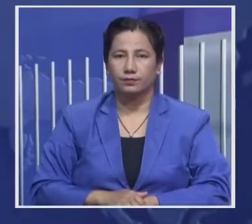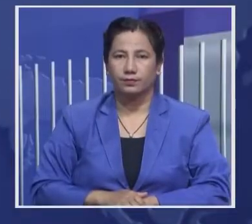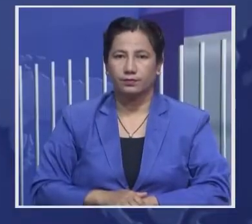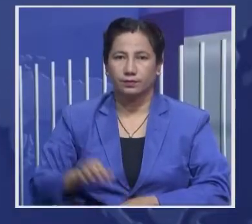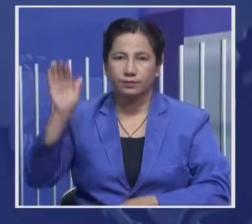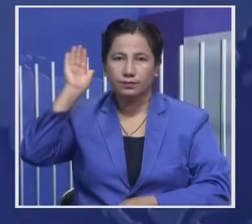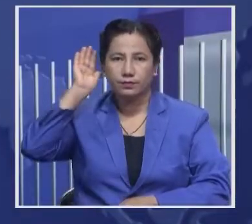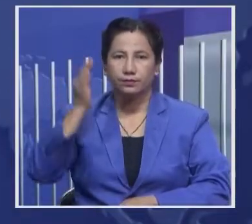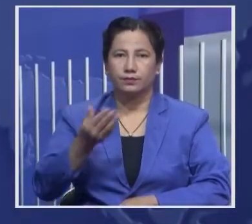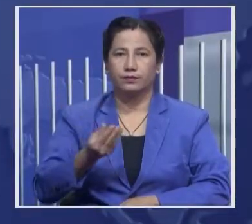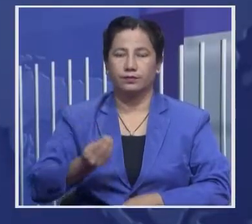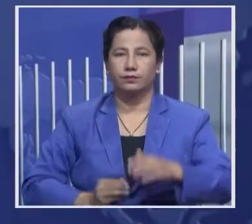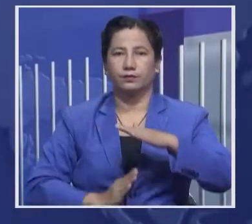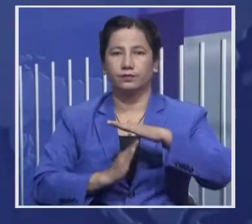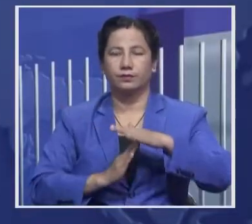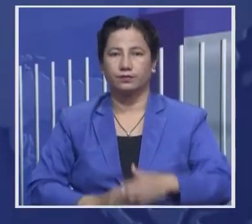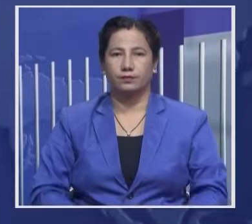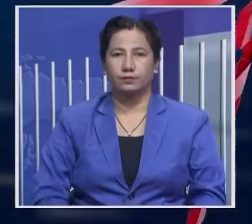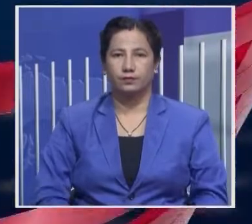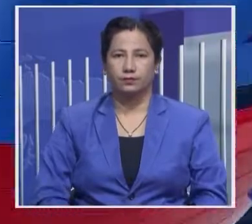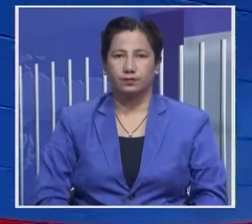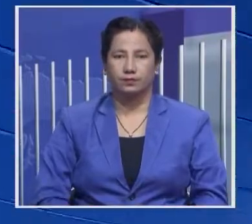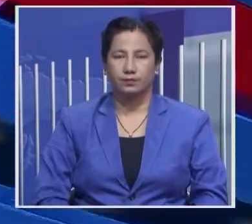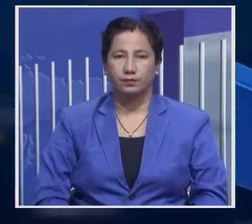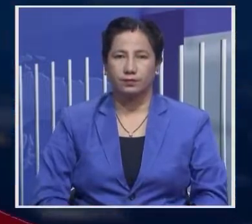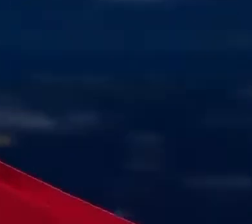समाचारको क्रम जारी नै छ। अहिलेलाई एकैछिनको विश्राम।